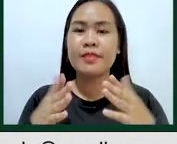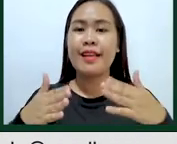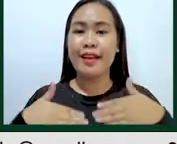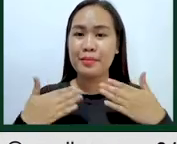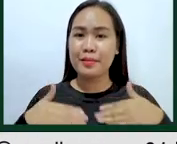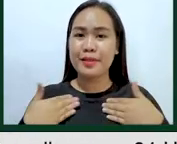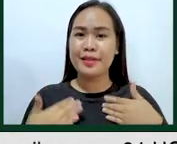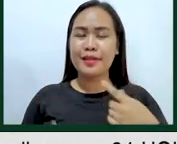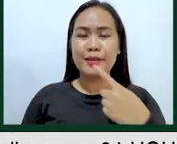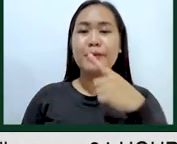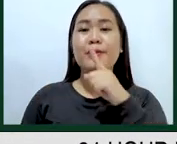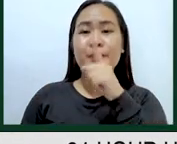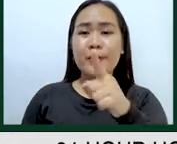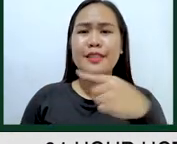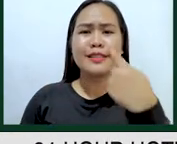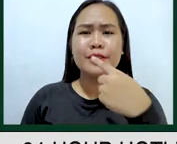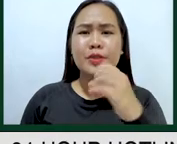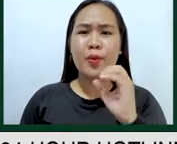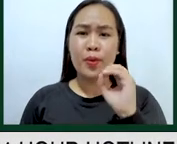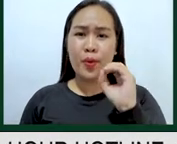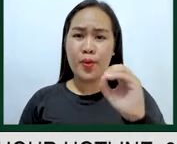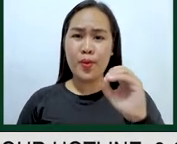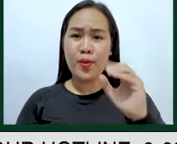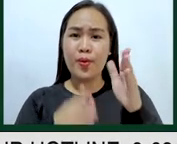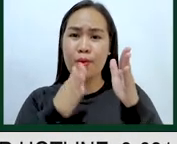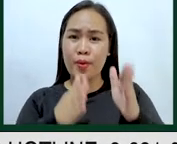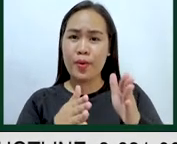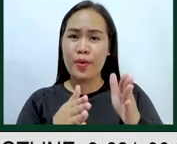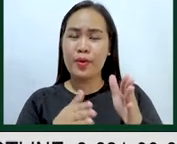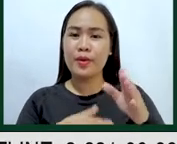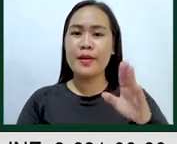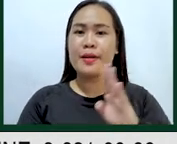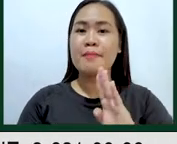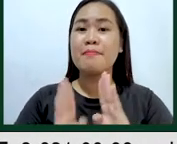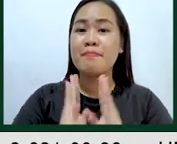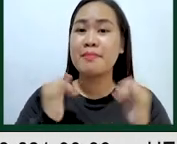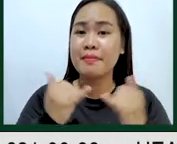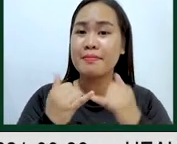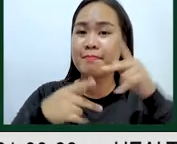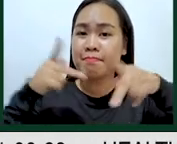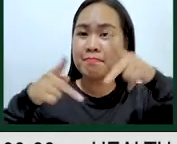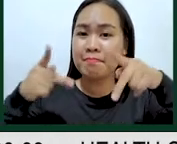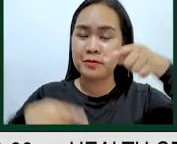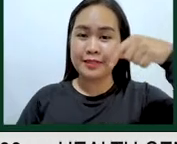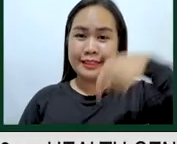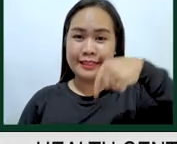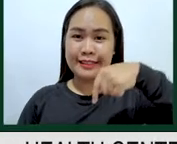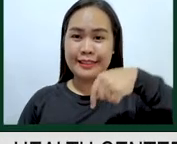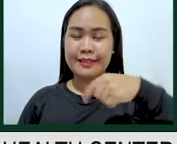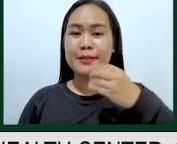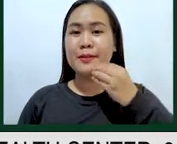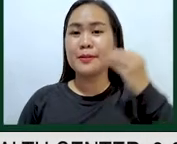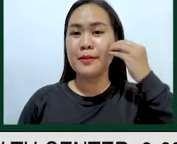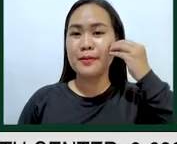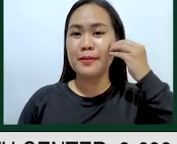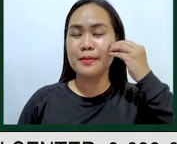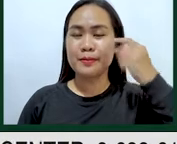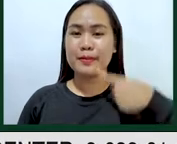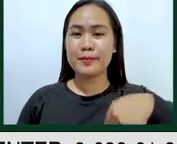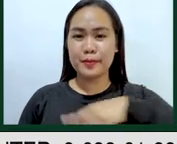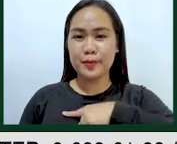siyang automated na dispenser ng hand sanitizer. So nakakatuwa po, in fact,